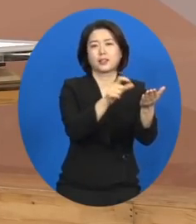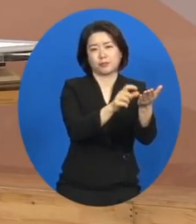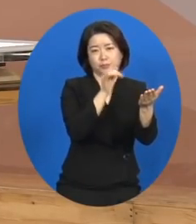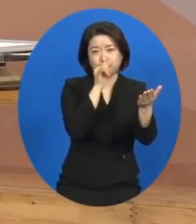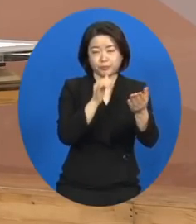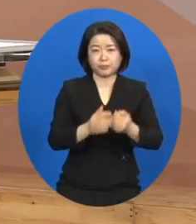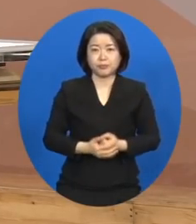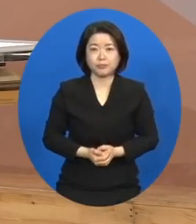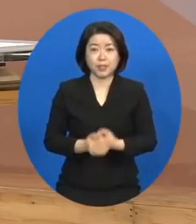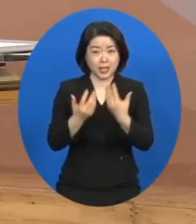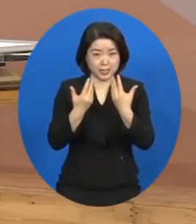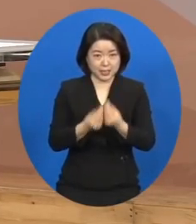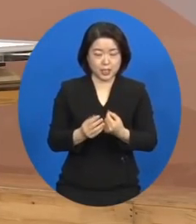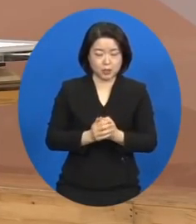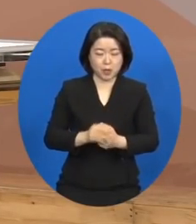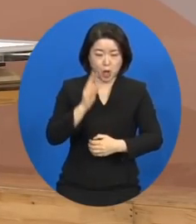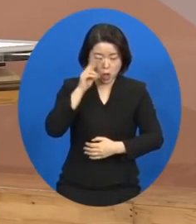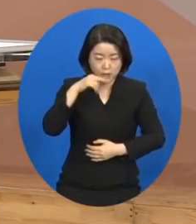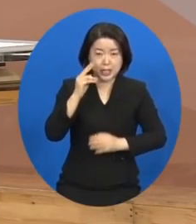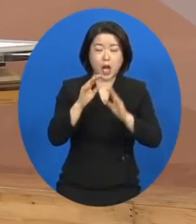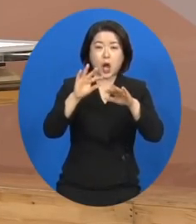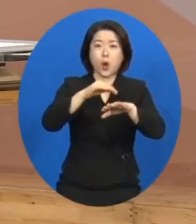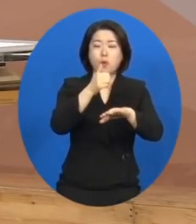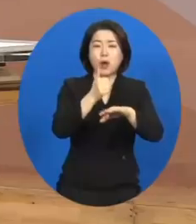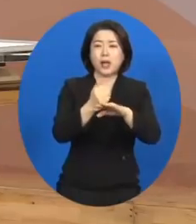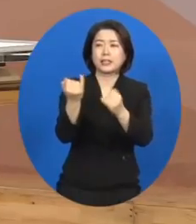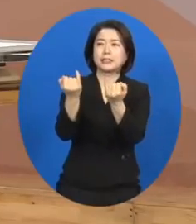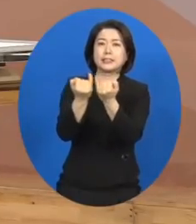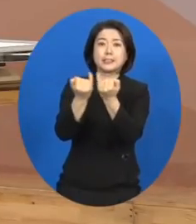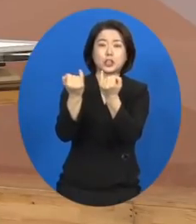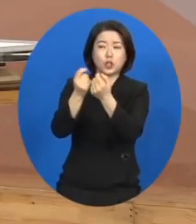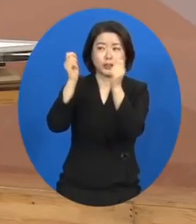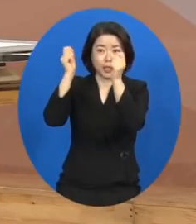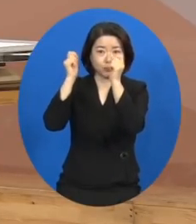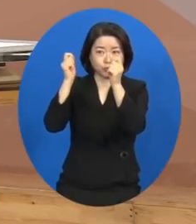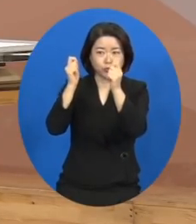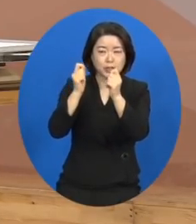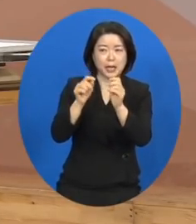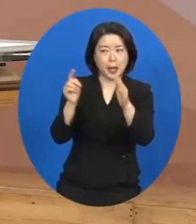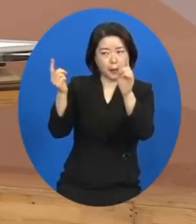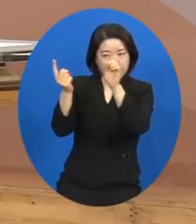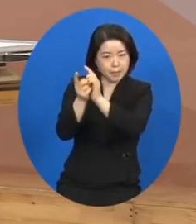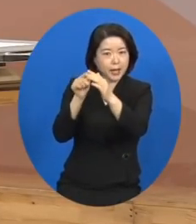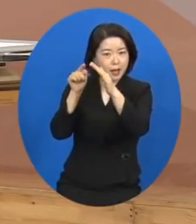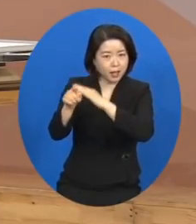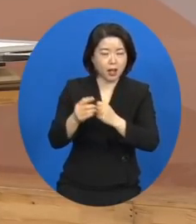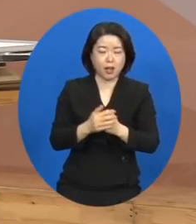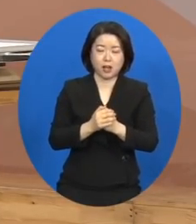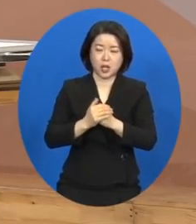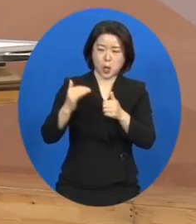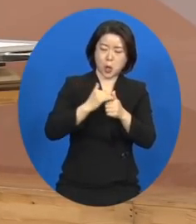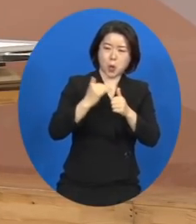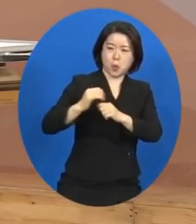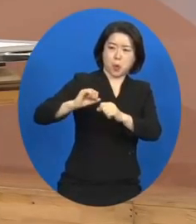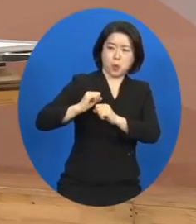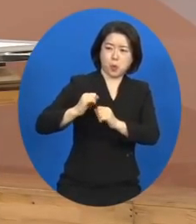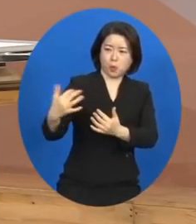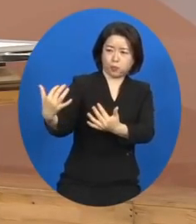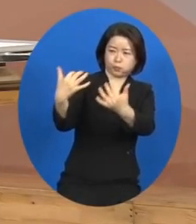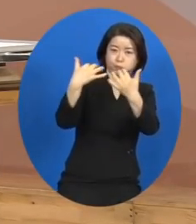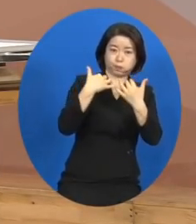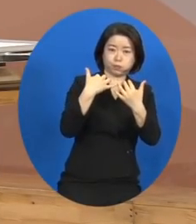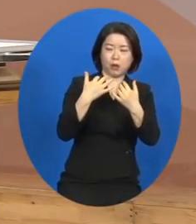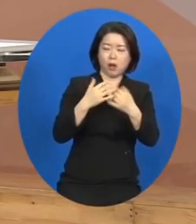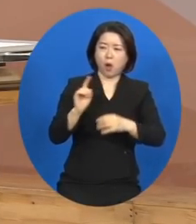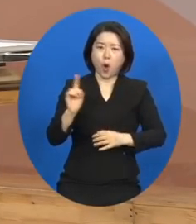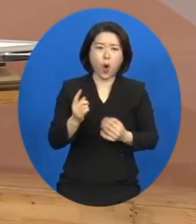들어 사울 왕이 여자 무당을 찾아갑니다. 왜냐하면 블레셋 군대가 쳐들어왔는데 이걸 어떻게 해야 될지 너무나 두려웠기